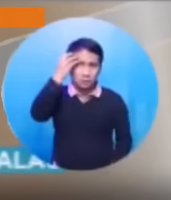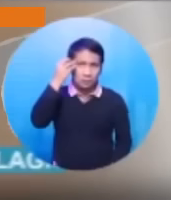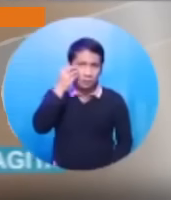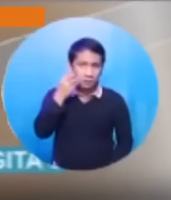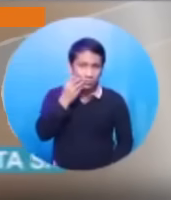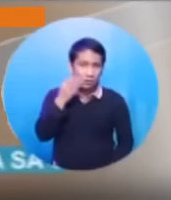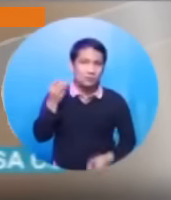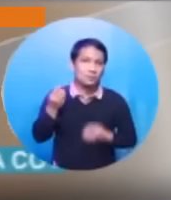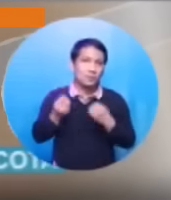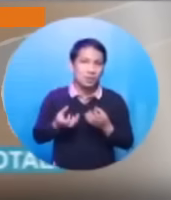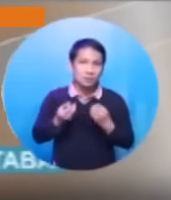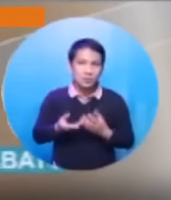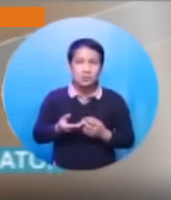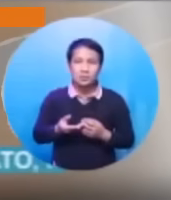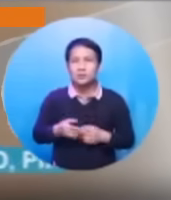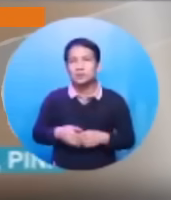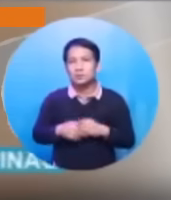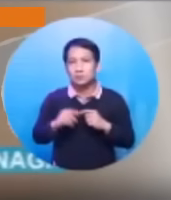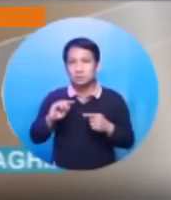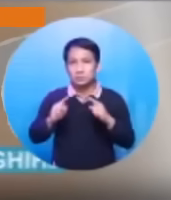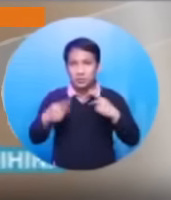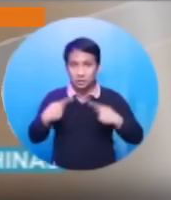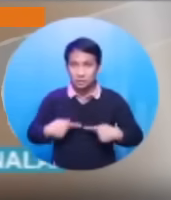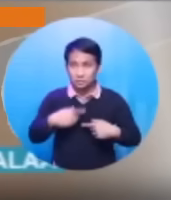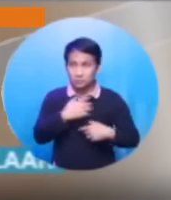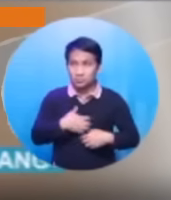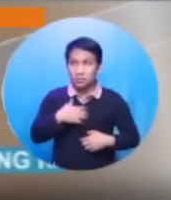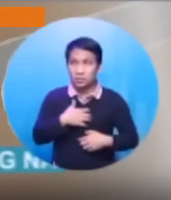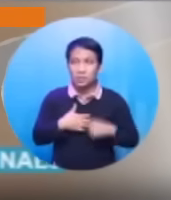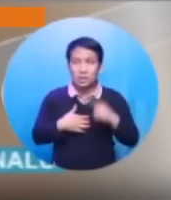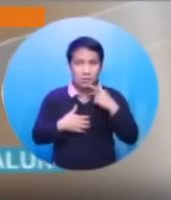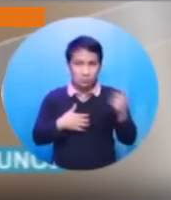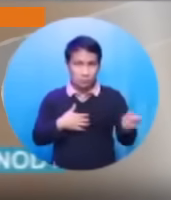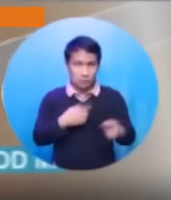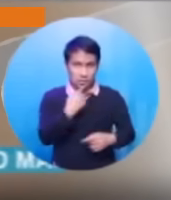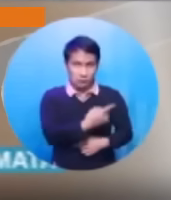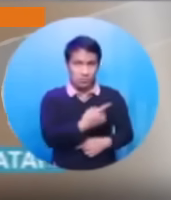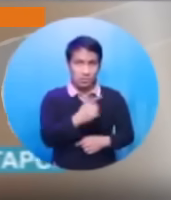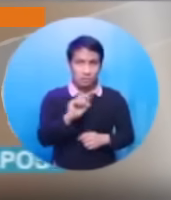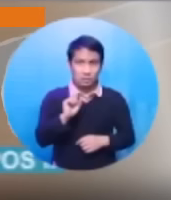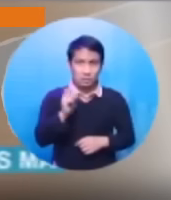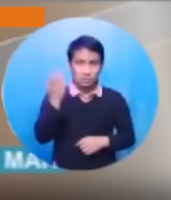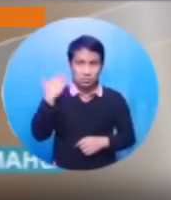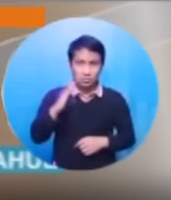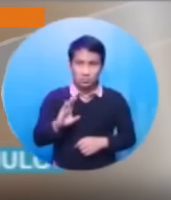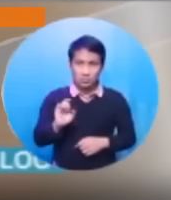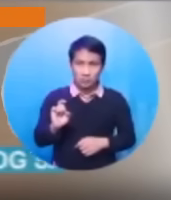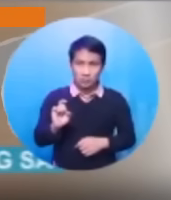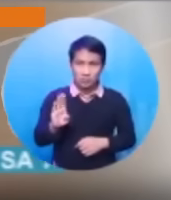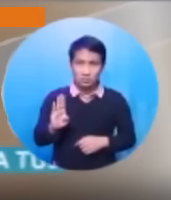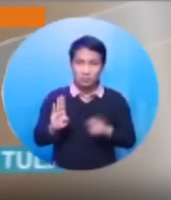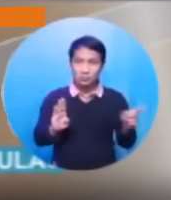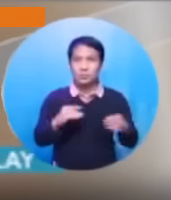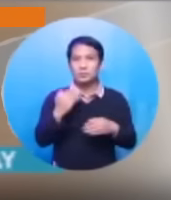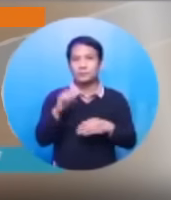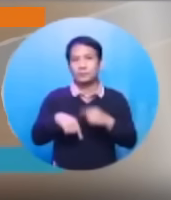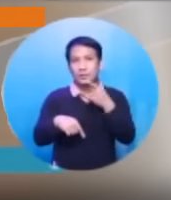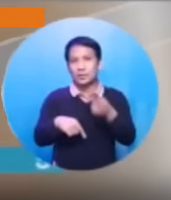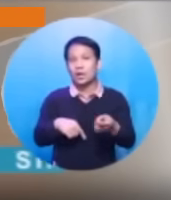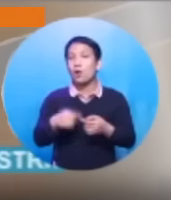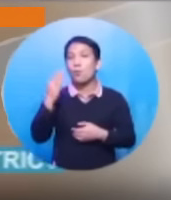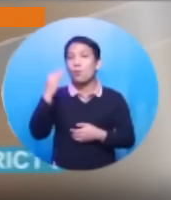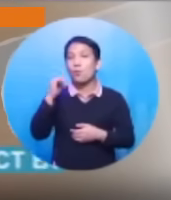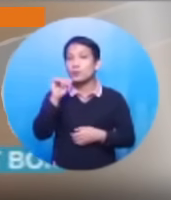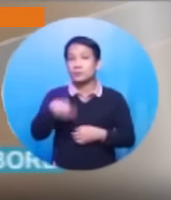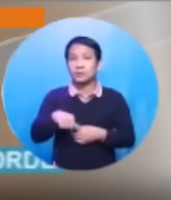mukha. And the other hand naman po, yung sinasabi ng kanyang ex, mukhang hindi po sufficient yun para maging defense. Dahil